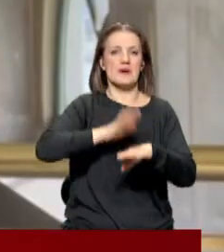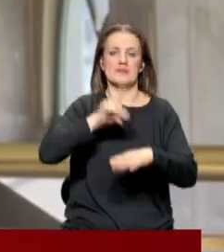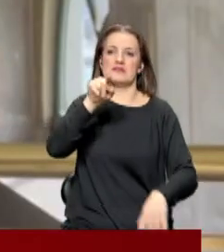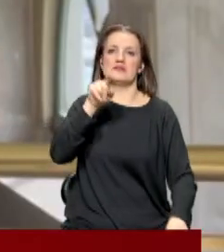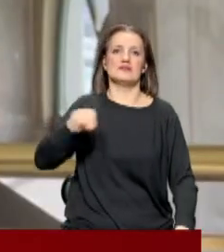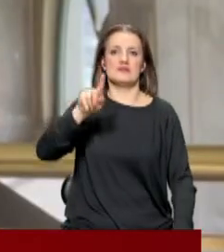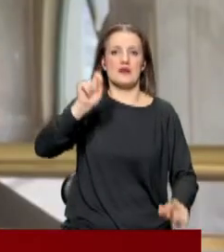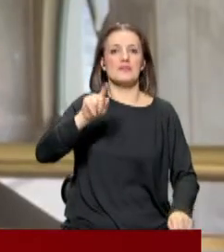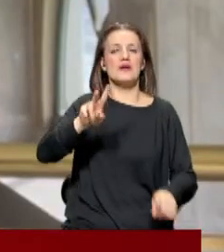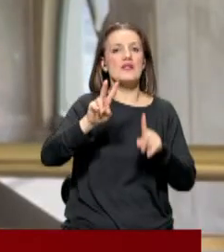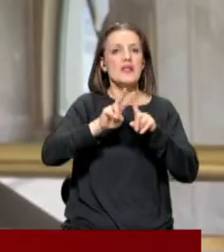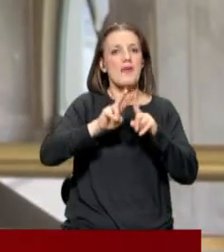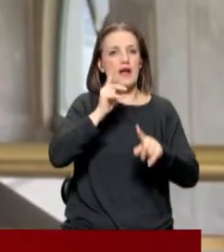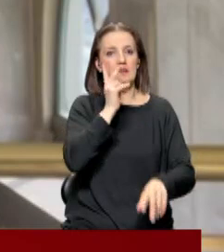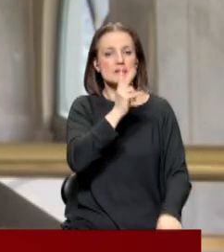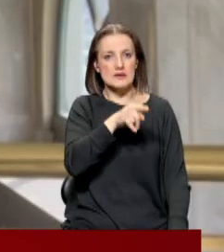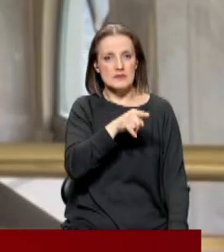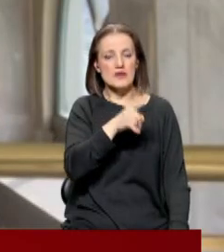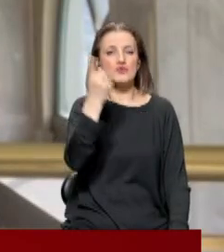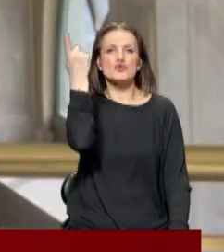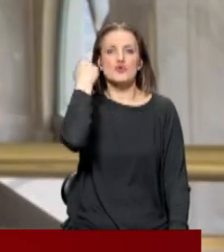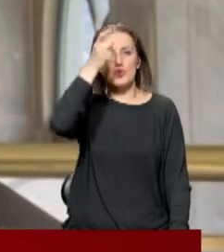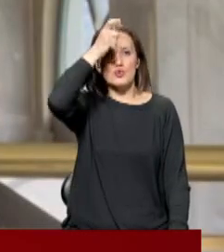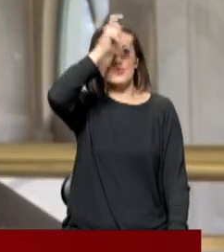Nurettin Nebati daha dün Türkiye'yi